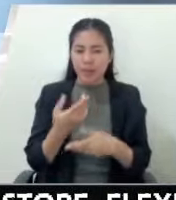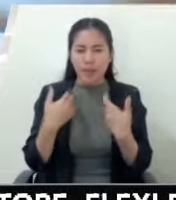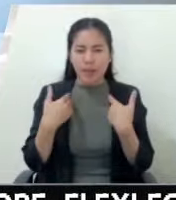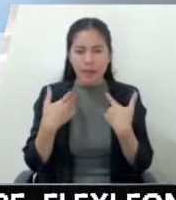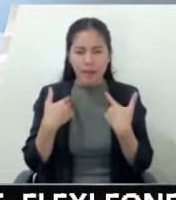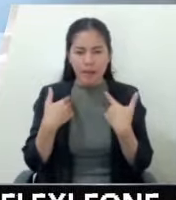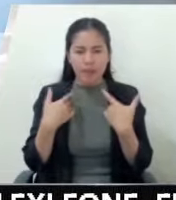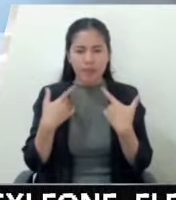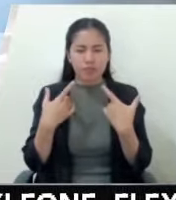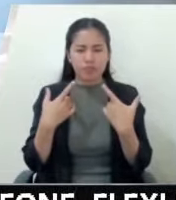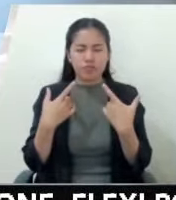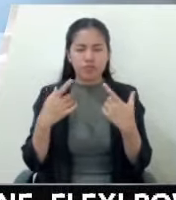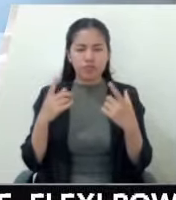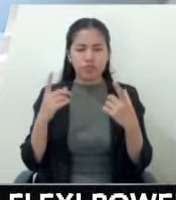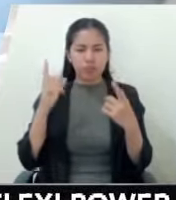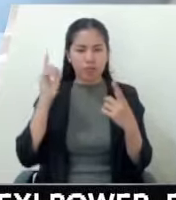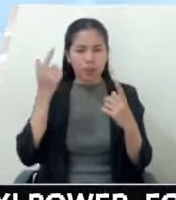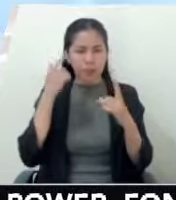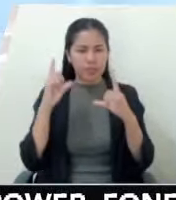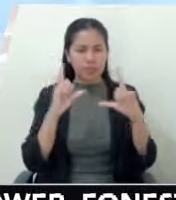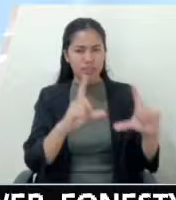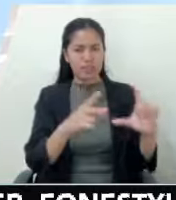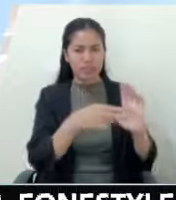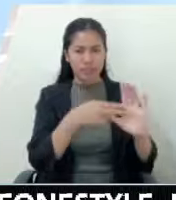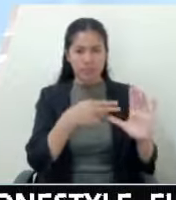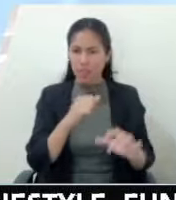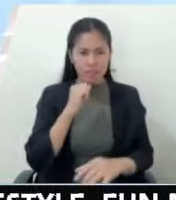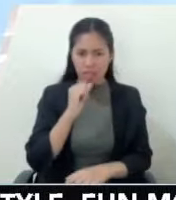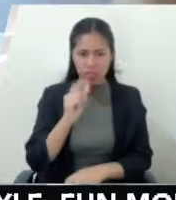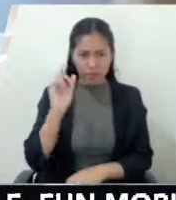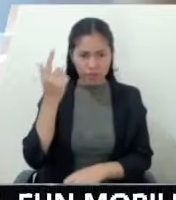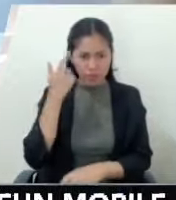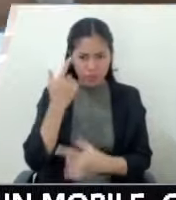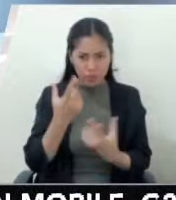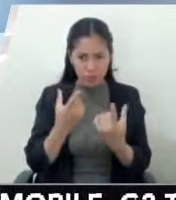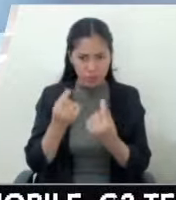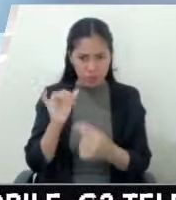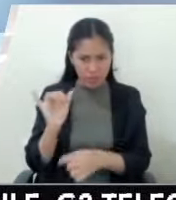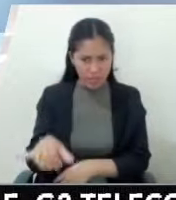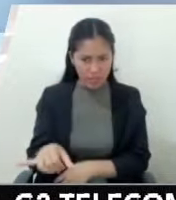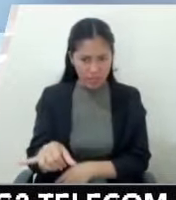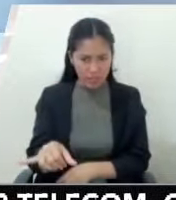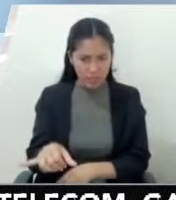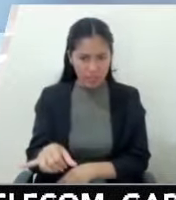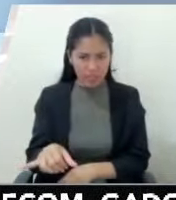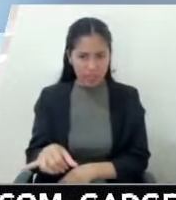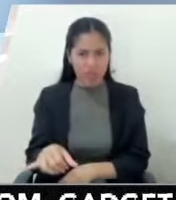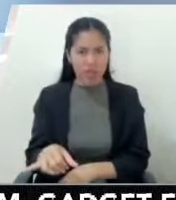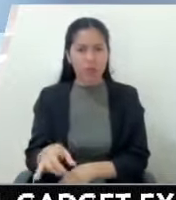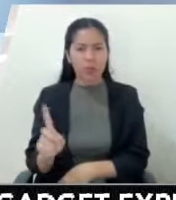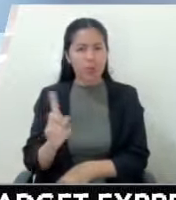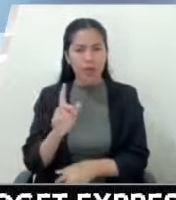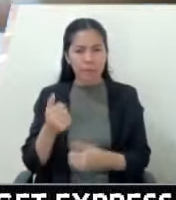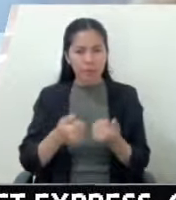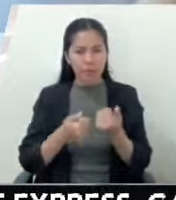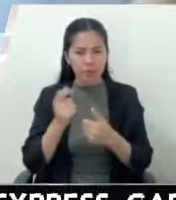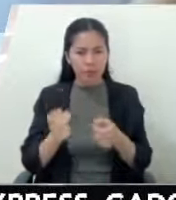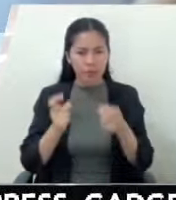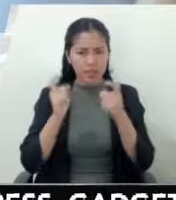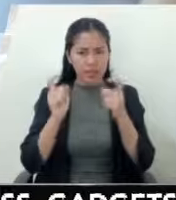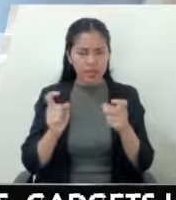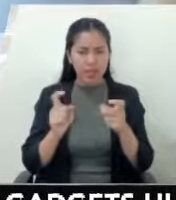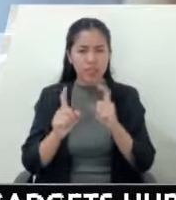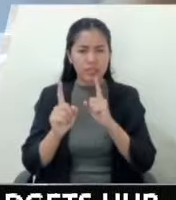ginagawa. Hindi naman gobyerno gumagawa nun eh. Quite the opposite. Yung pinakamabilis na sagot dyan, no, hindi namin i-abolish